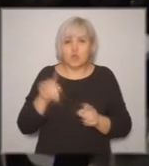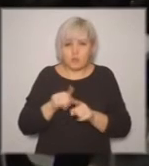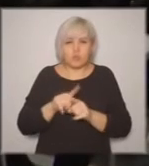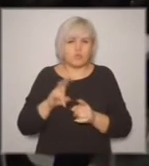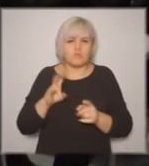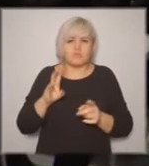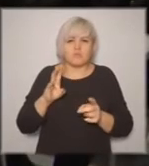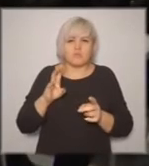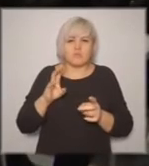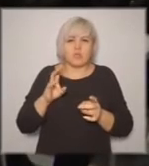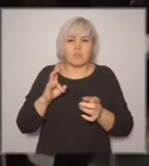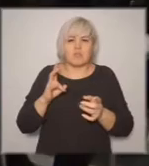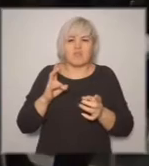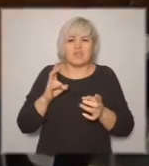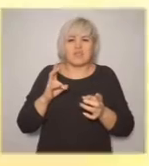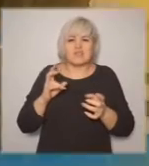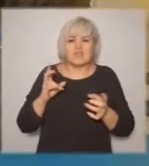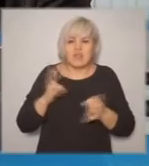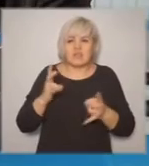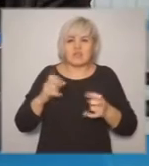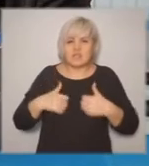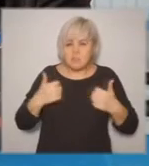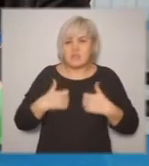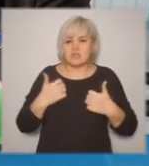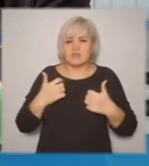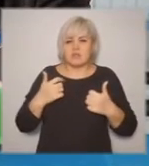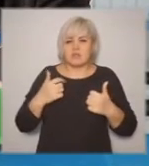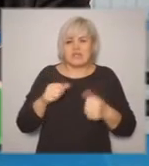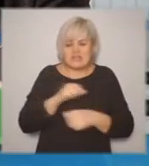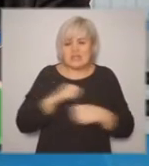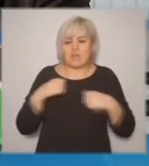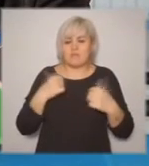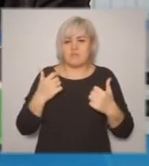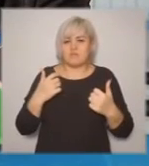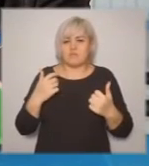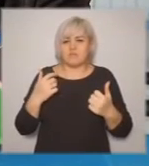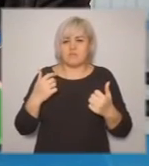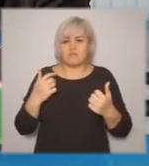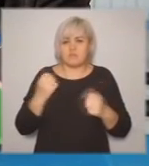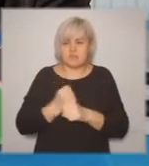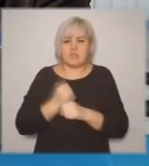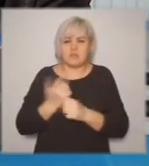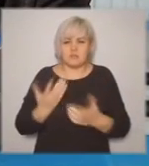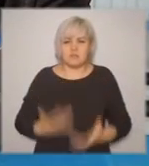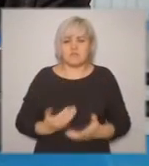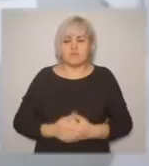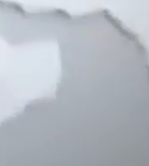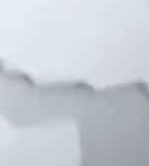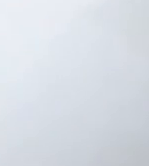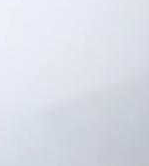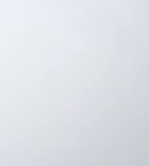Хотелось бы сделать чего-то лучше. Идеала все равно не достичь, но стремиться к нему все равно нужно.